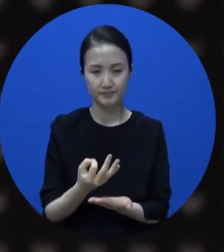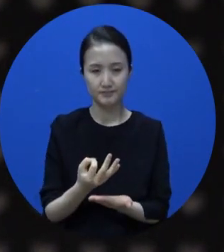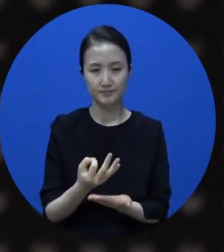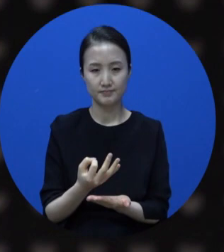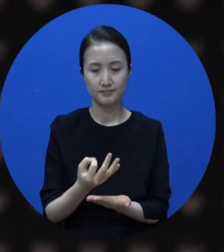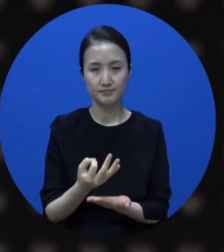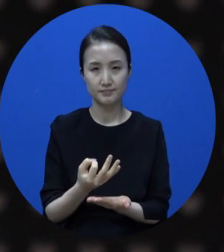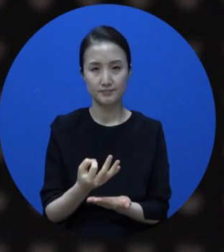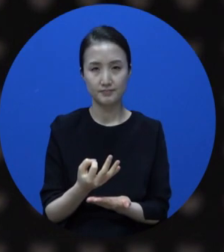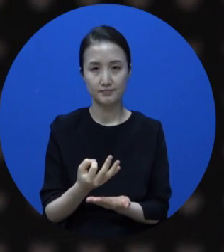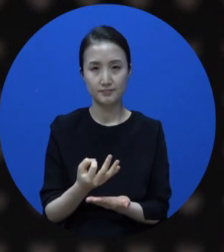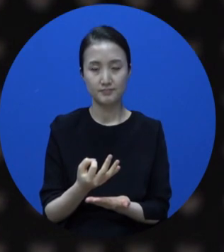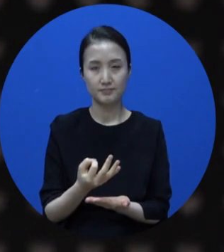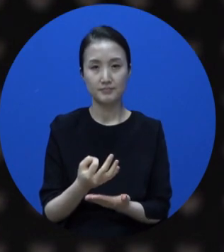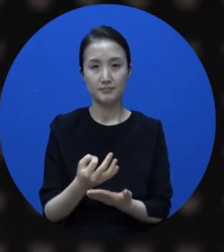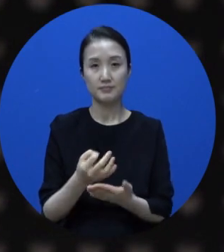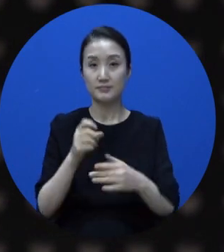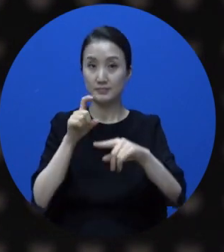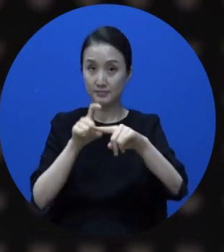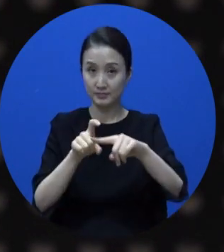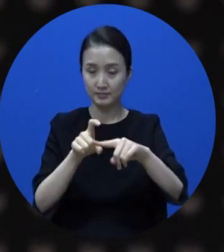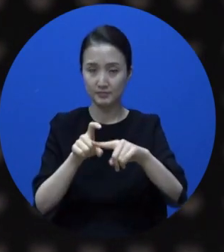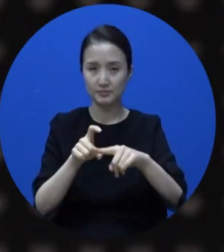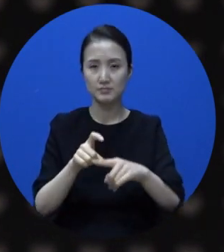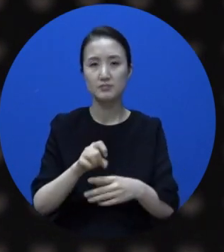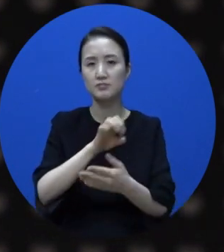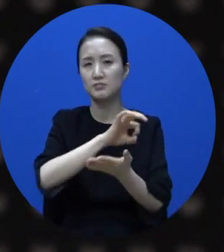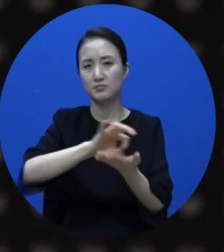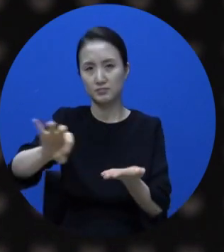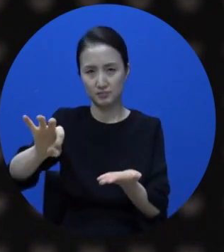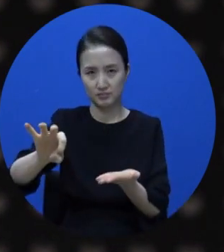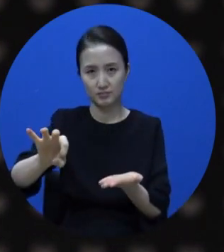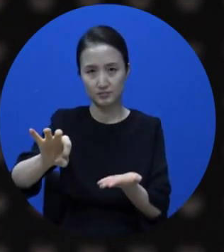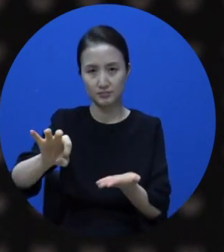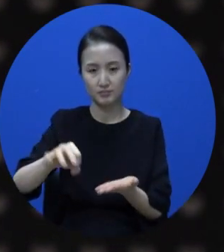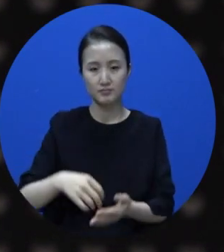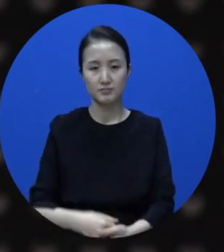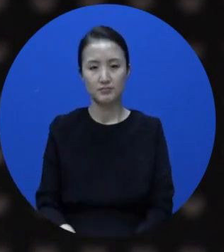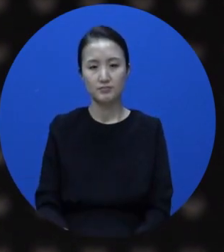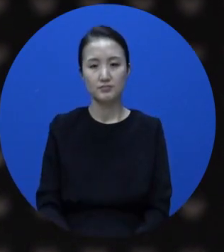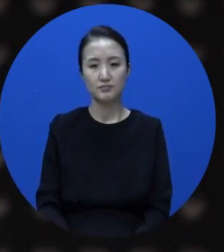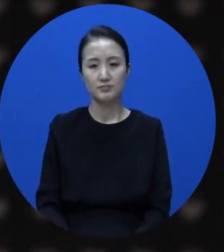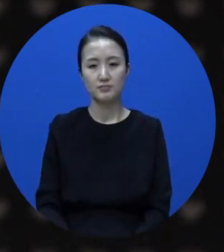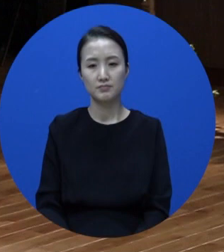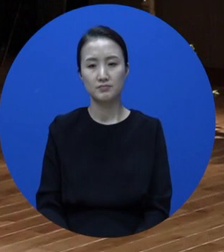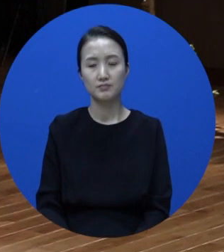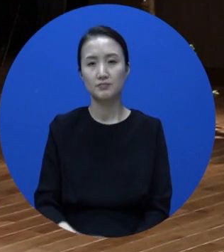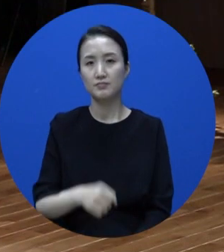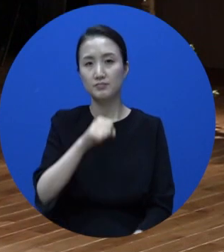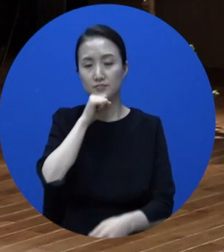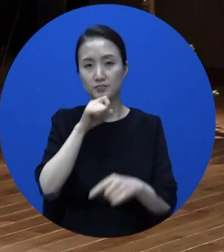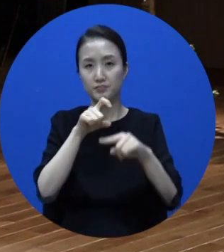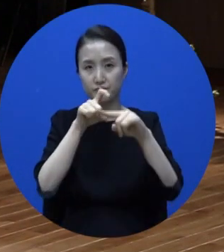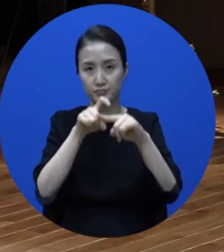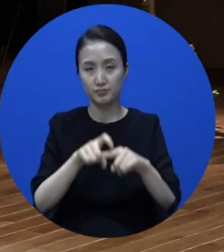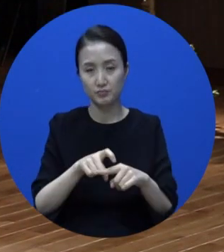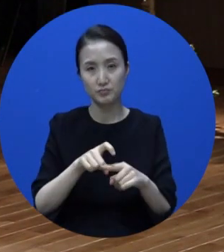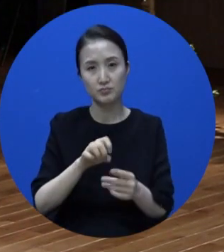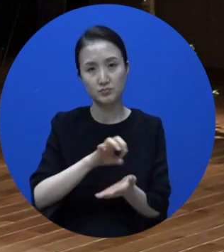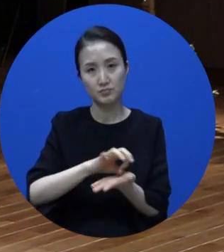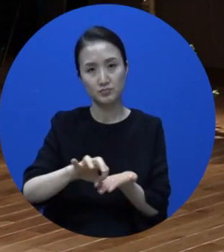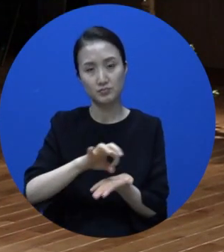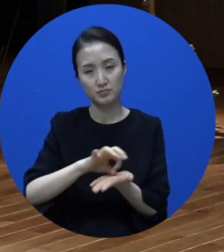봅시다 분자 에는 소비 지출액을 도요 그러면 이 평균 소비성향이